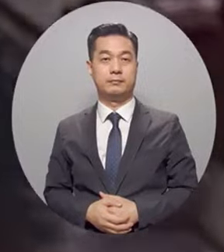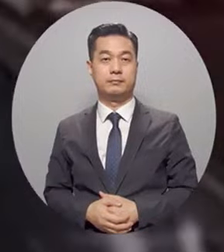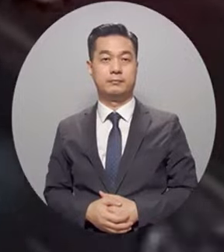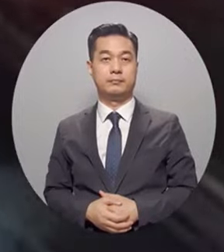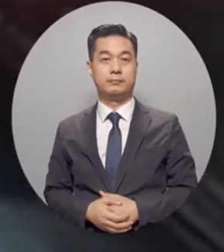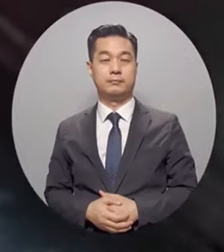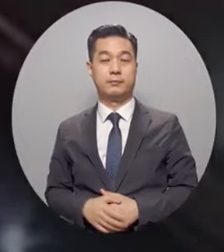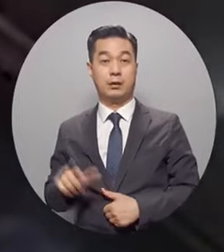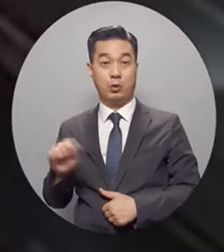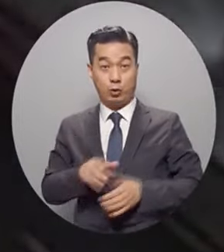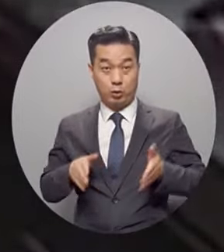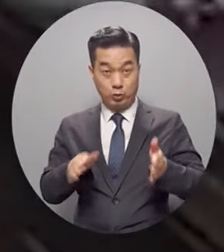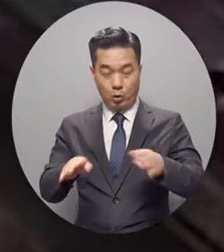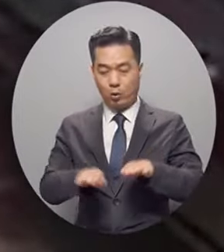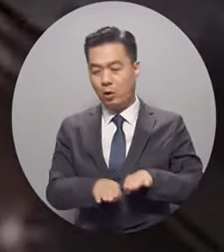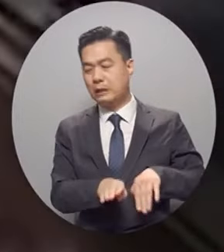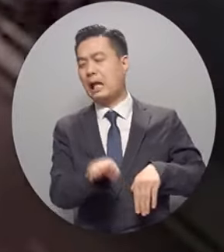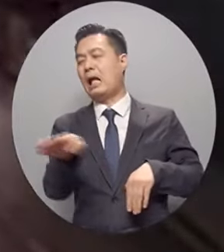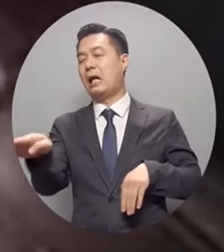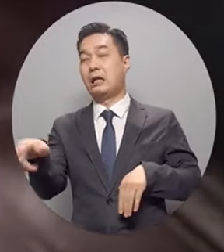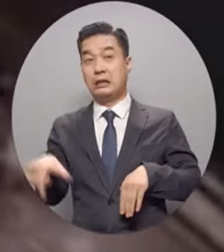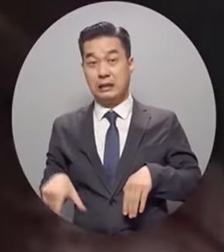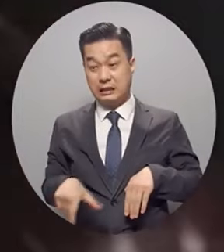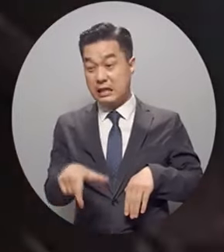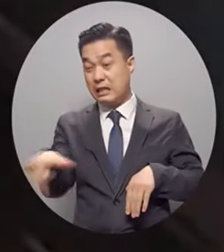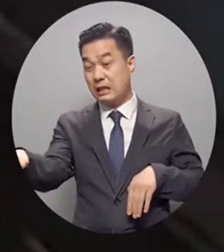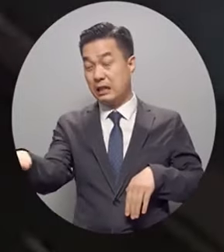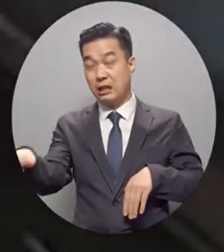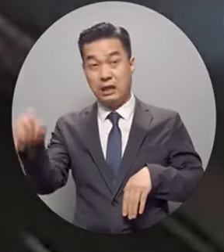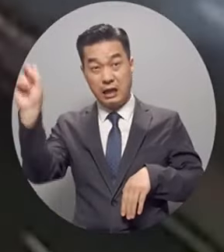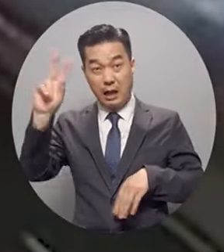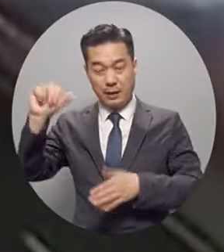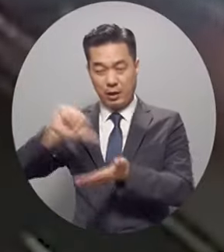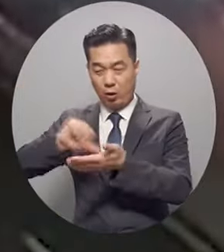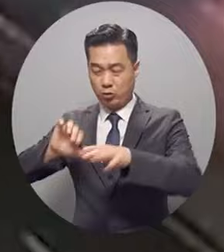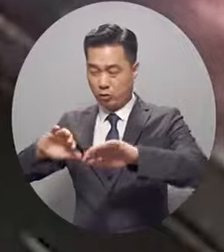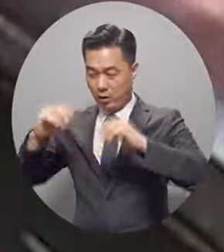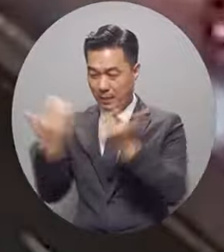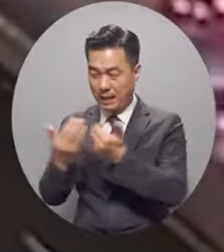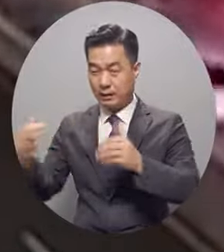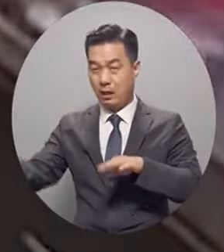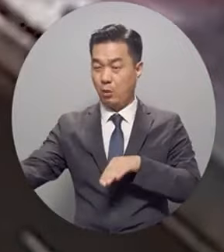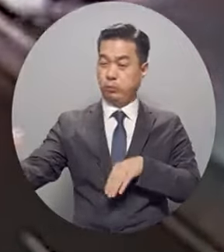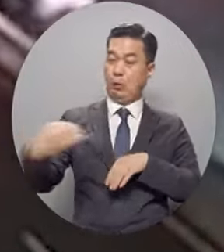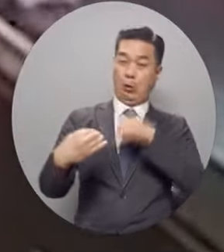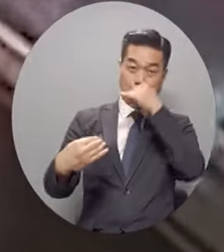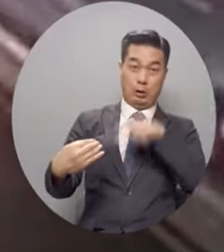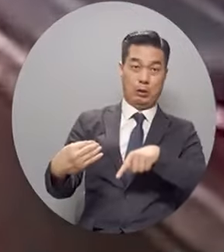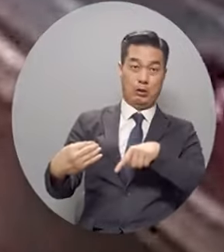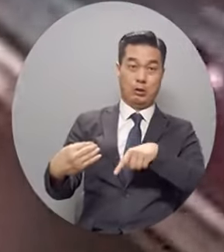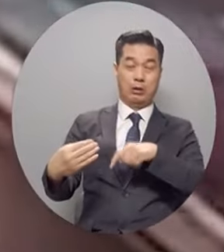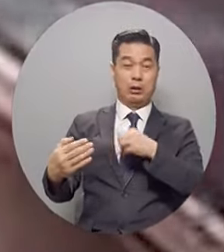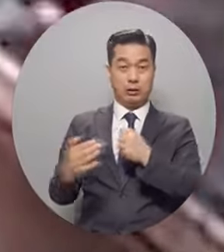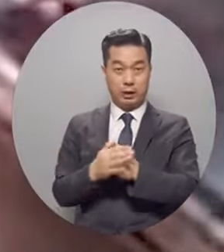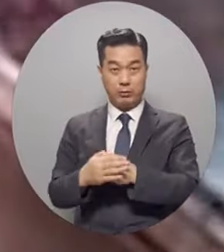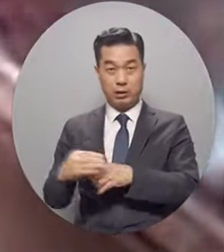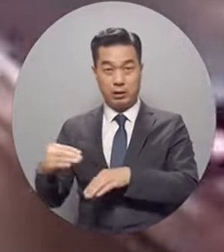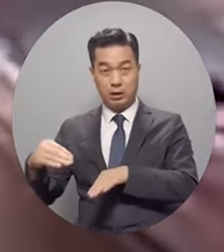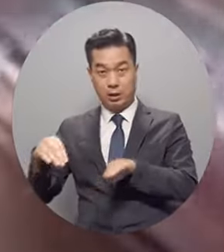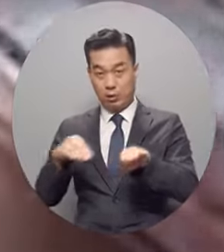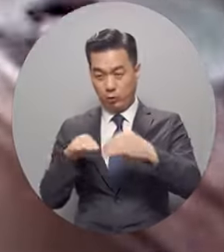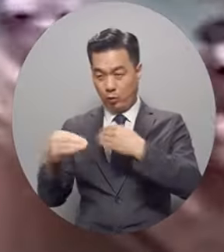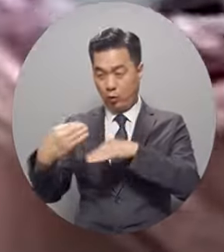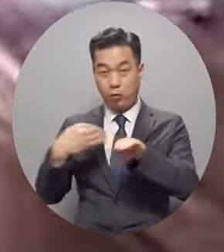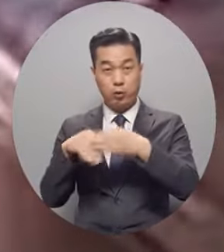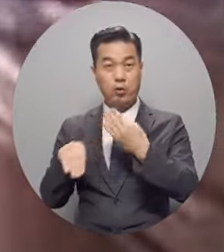고속도로를 빠져나가는 길목에서 경차 한대가 난대없이 거꾸로 튀어나옵니다 차선을 비켜가며 빛을 거리던 차량은